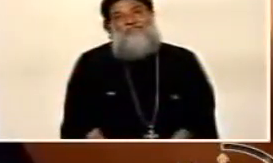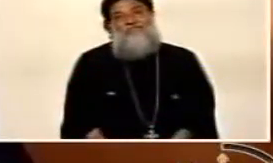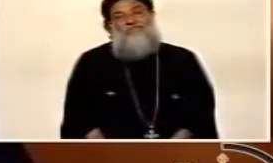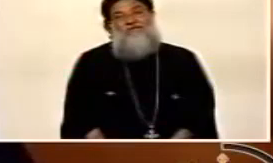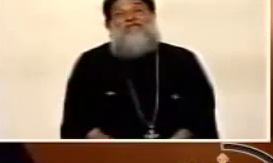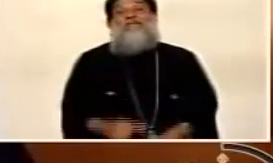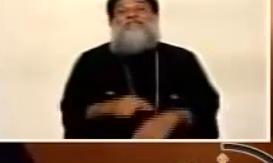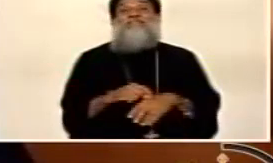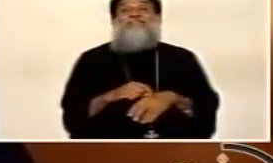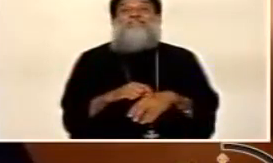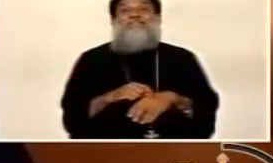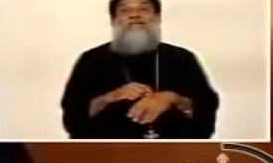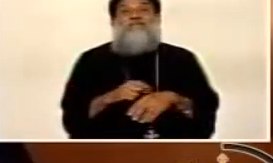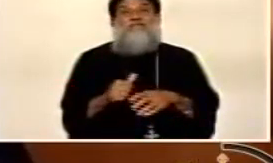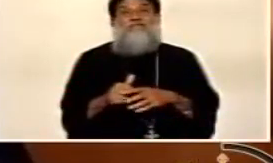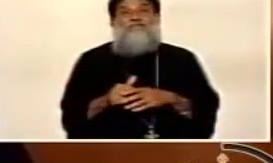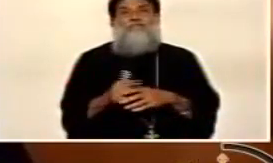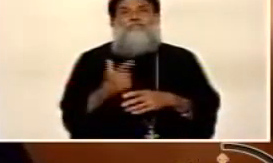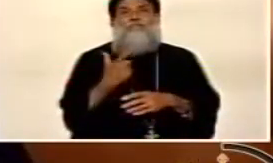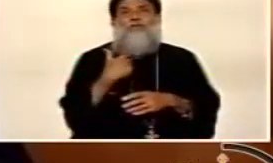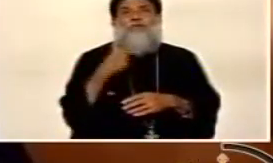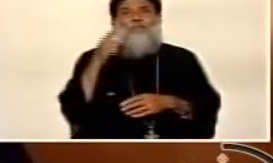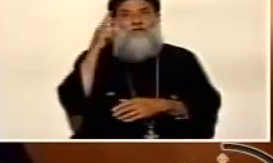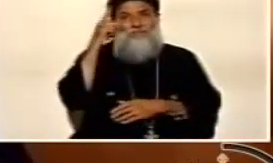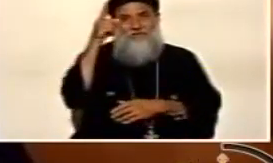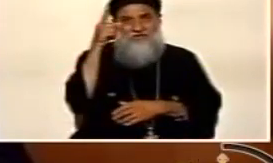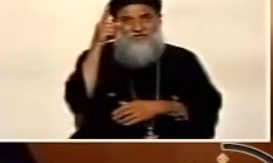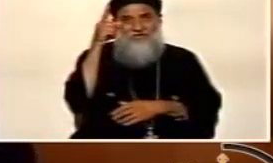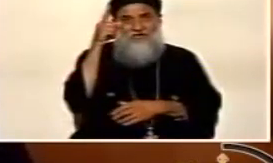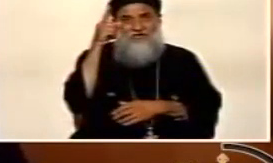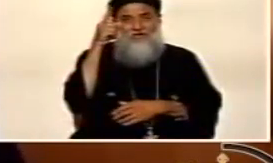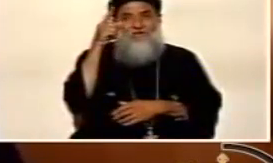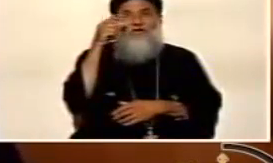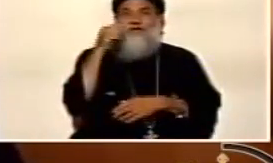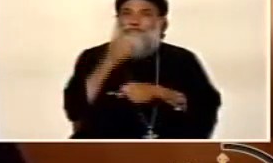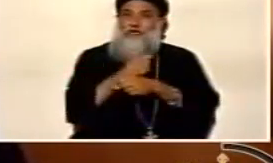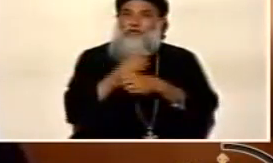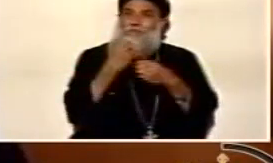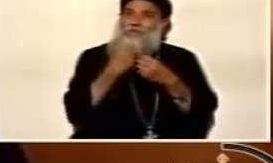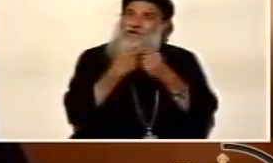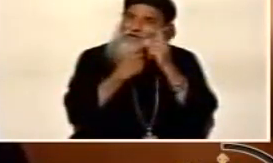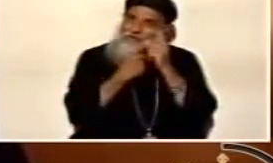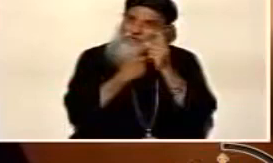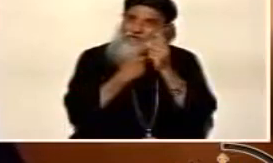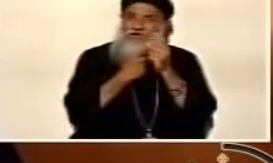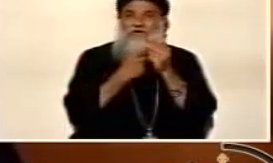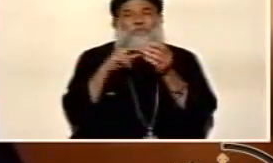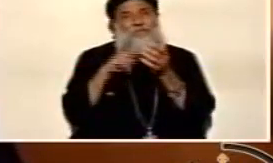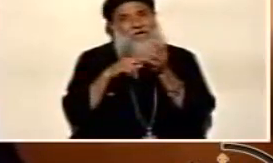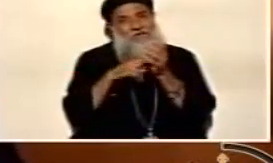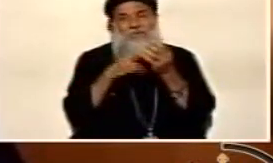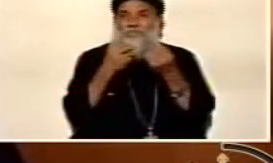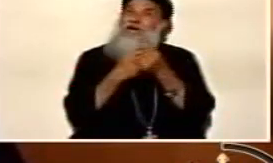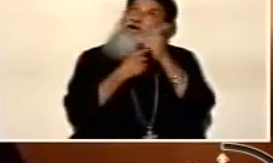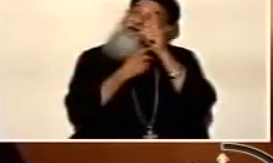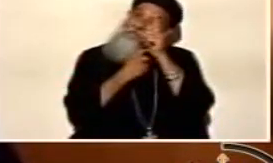طالما الإنسان محب لله وبيعبر عن حبه بطريقة عملية